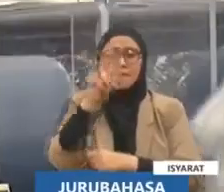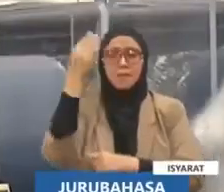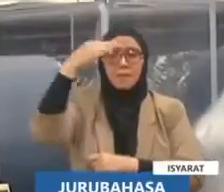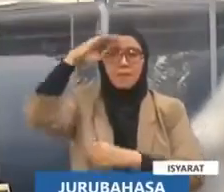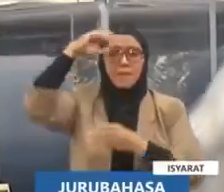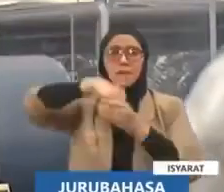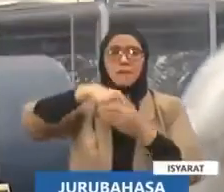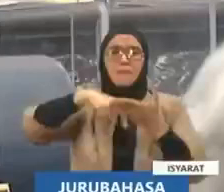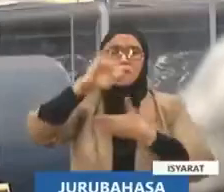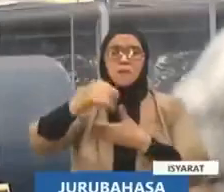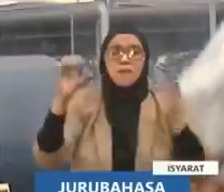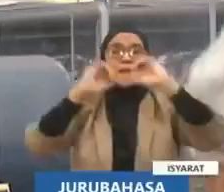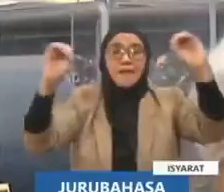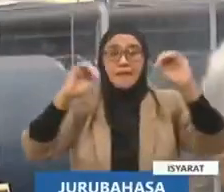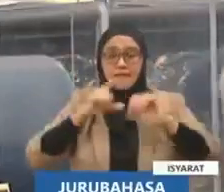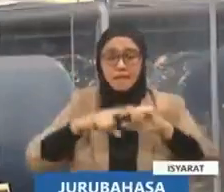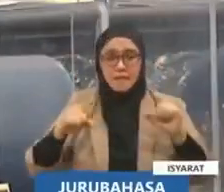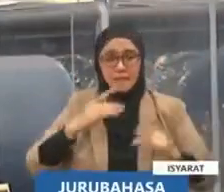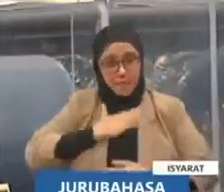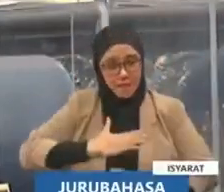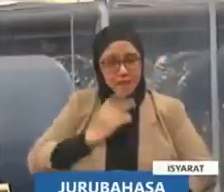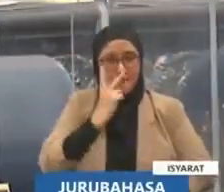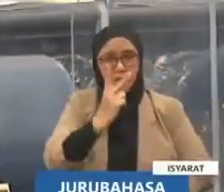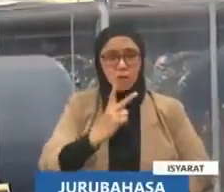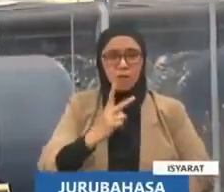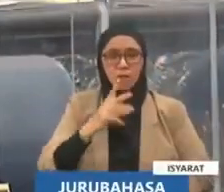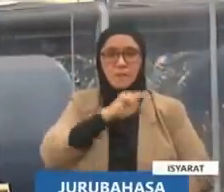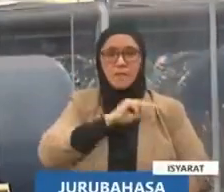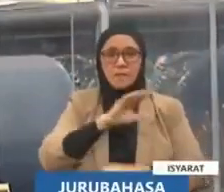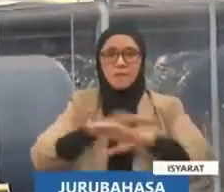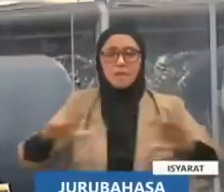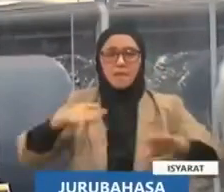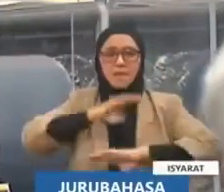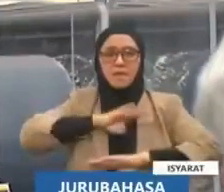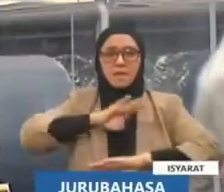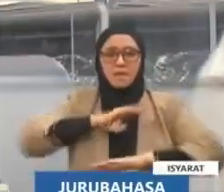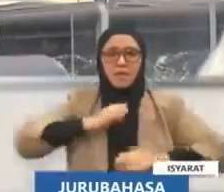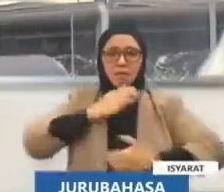Tidak ada. Tolong tengok. Menteri jangan syok ya.